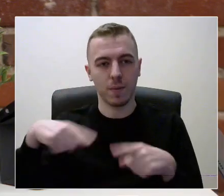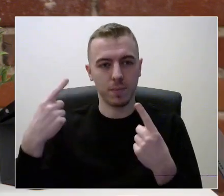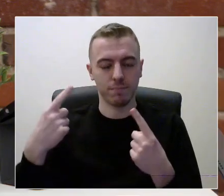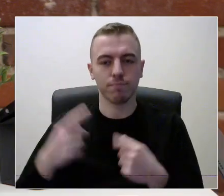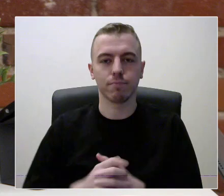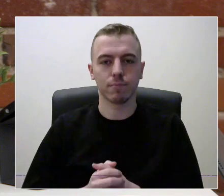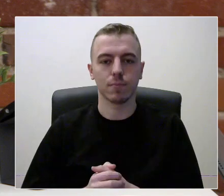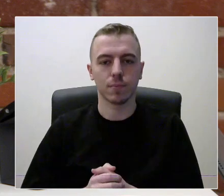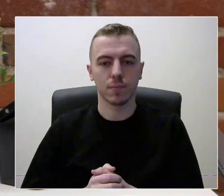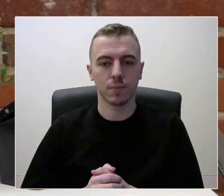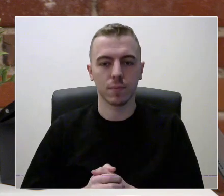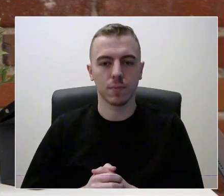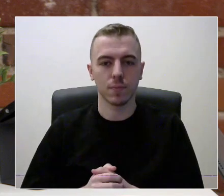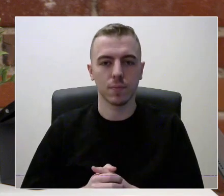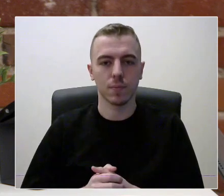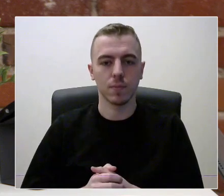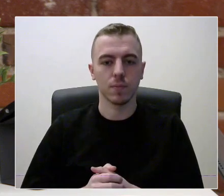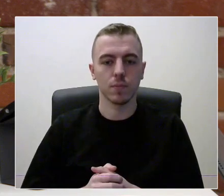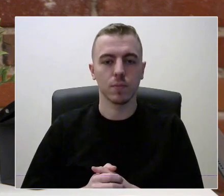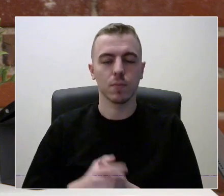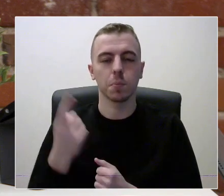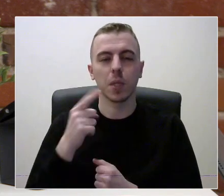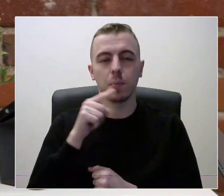jums klausimas,